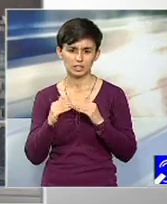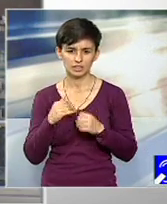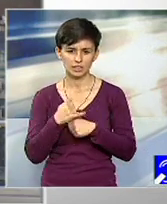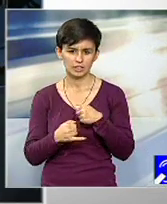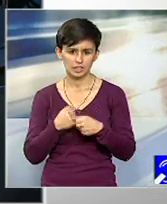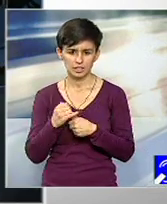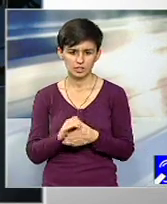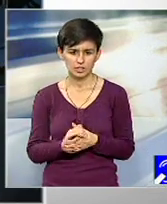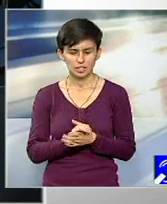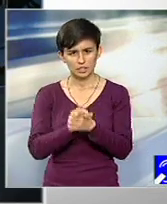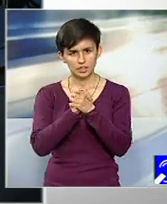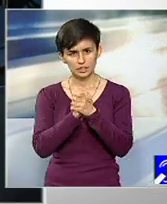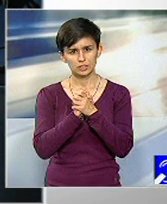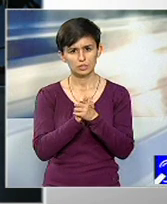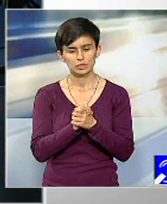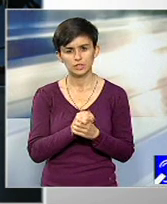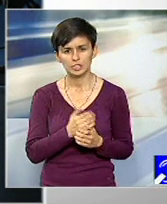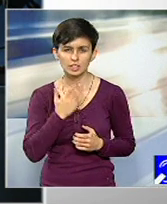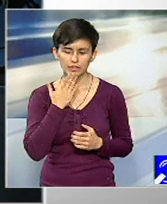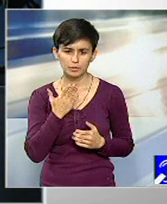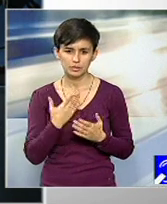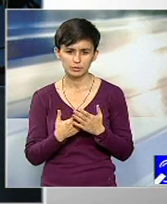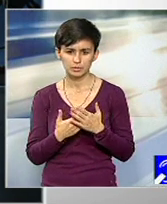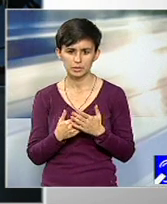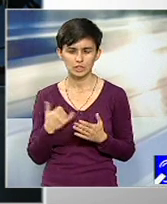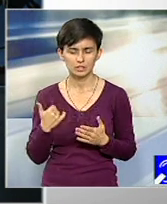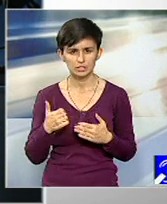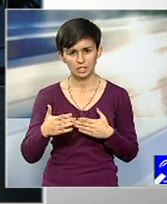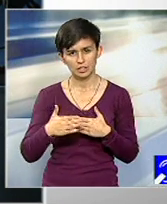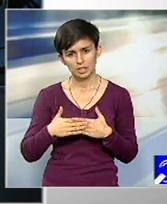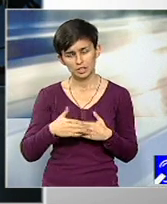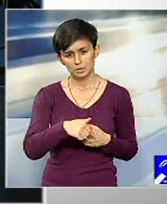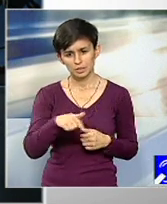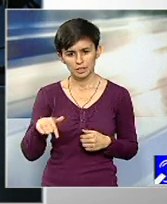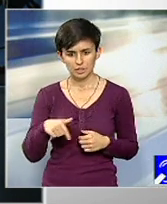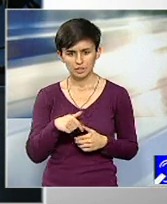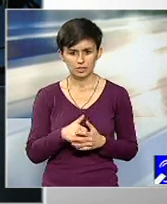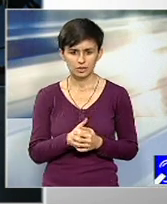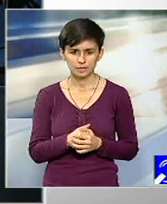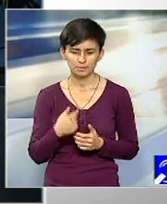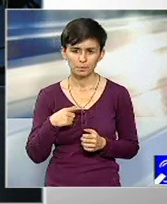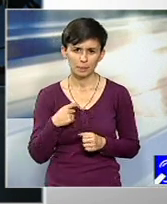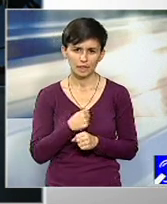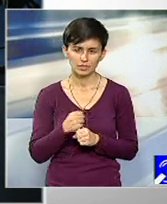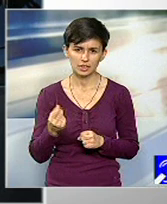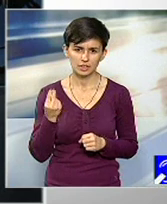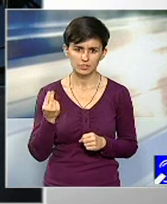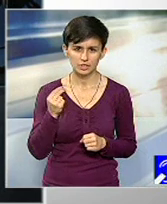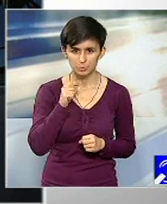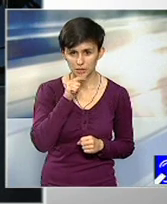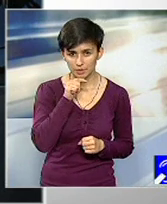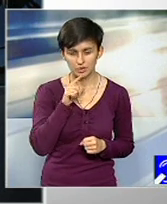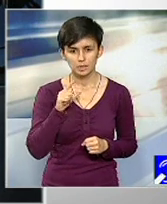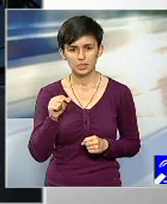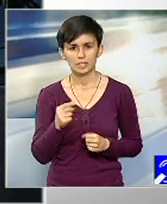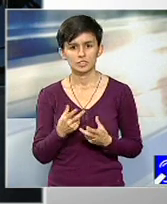dorim mult, mult succes. Eu vă mulțumesc foarte mult pentru că astăzi ați fost alături de noi. Să iasă foarte bine pe acolo pe unde mergeți și la cât